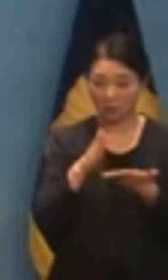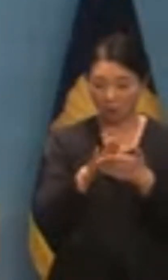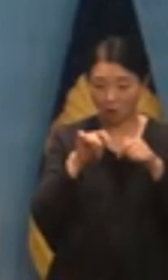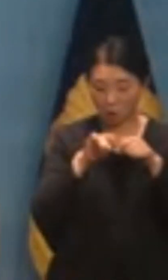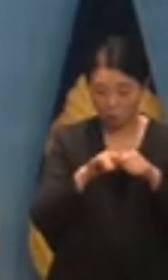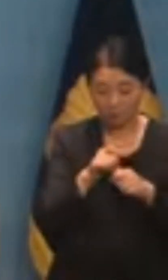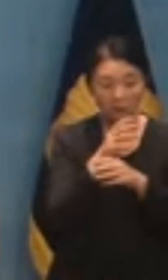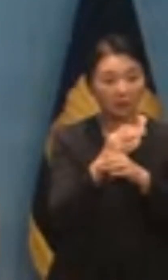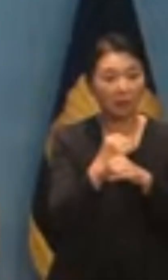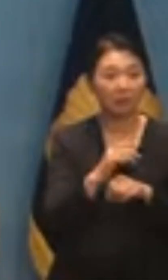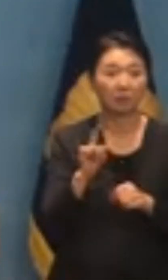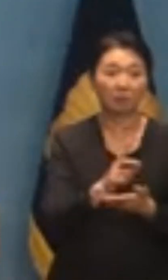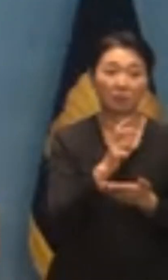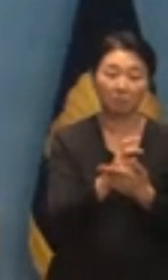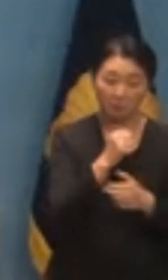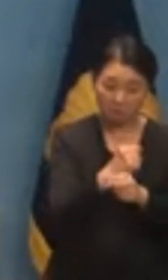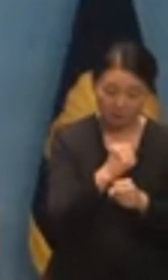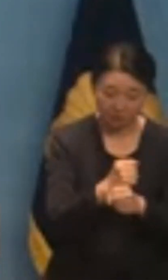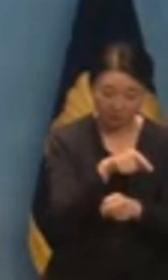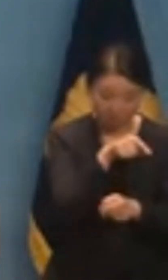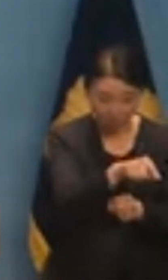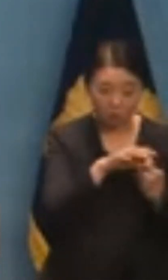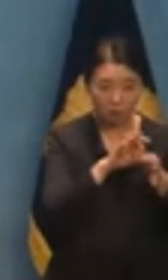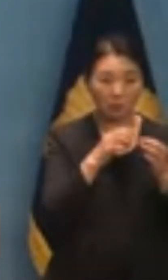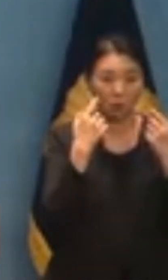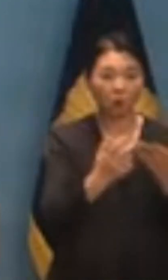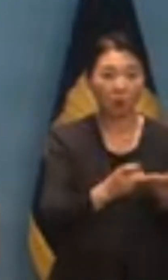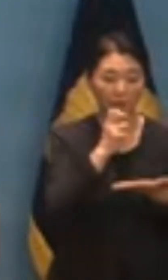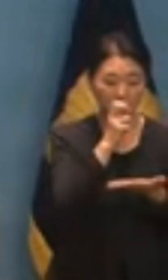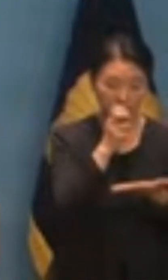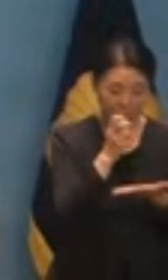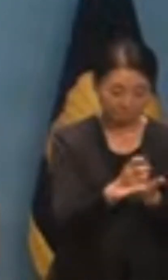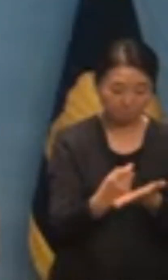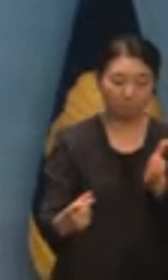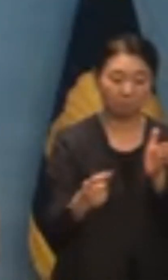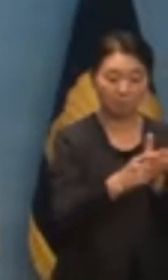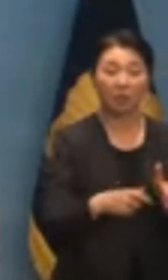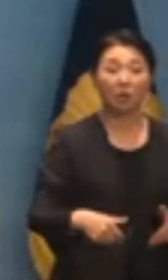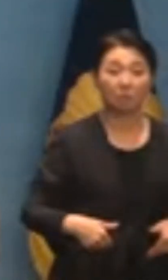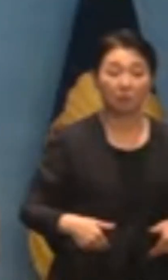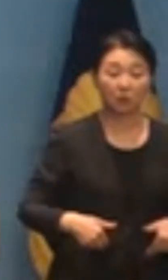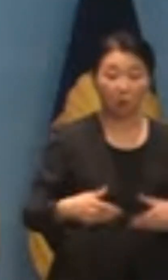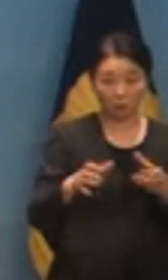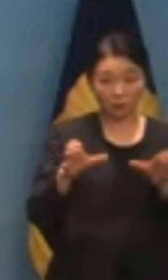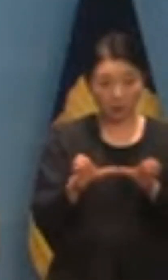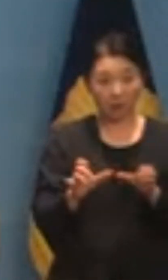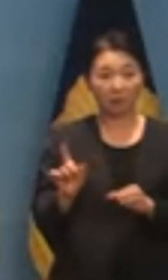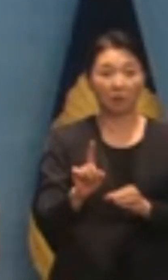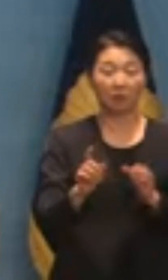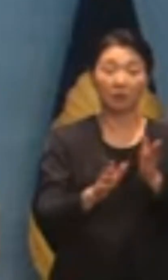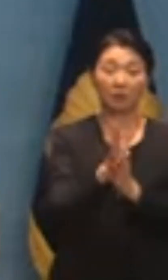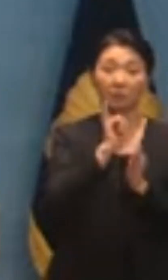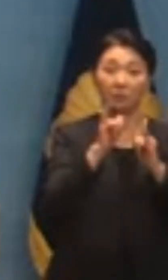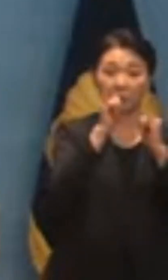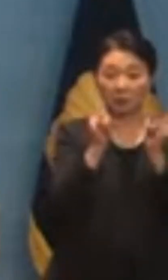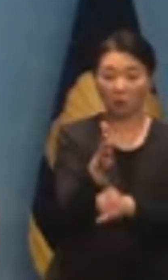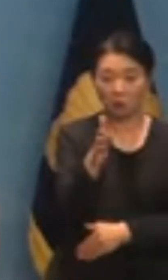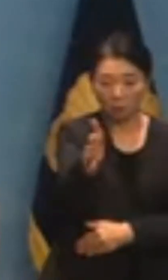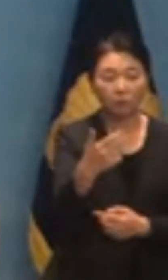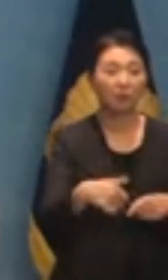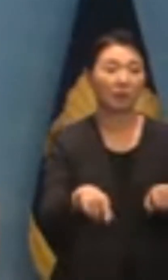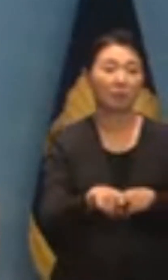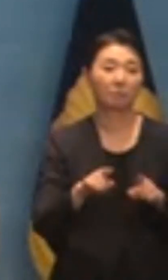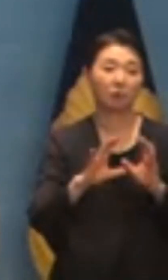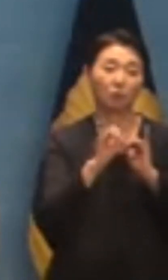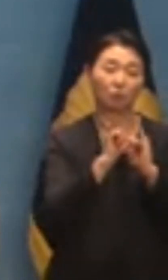구체적인 일정도 입법을 통해 명확하게 규정되어야 합니다. 조국혁신당은 시민사회 전문가들과